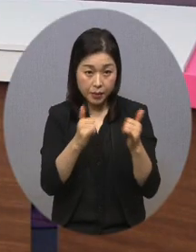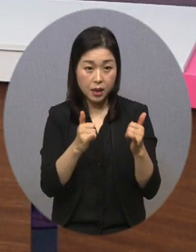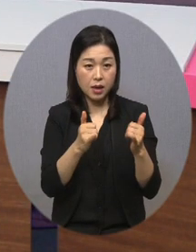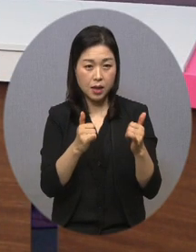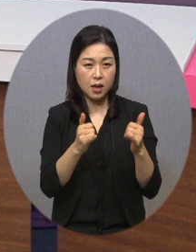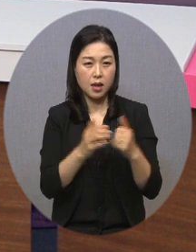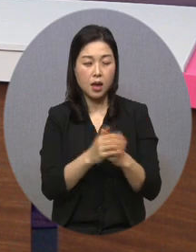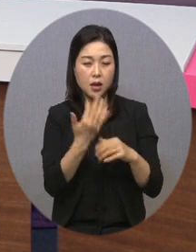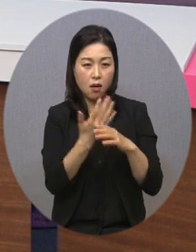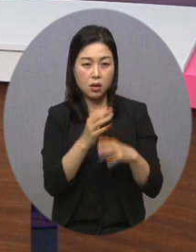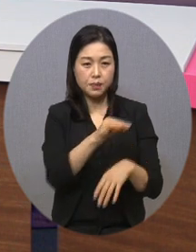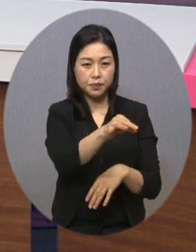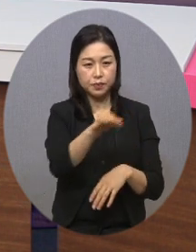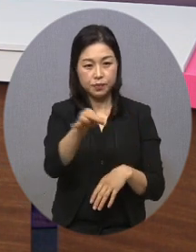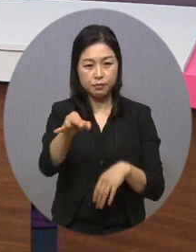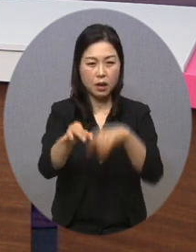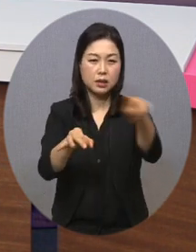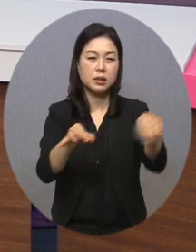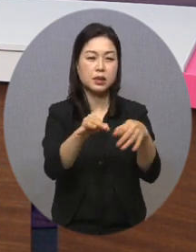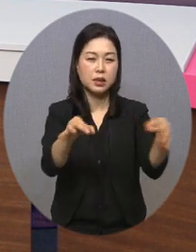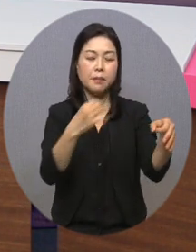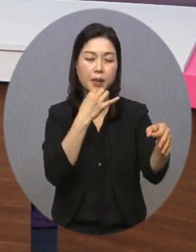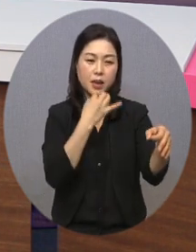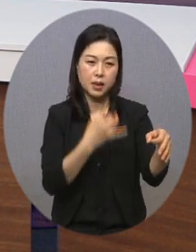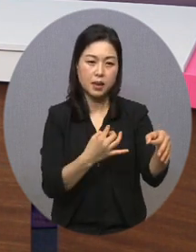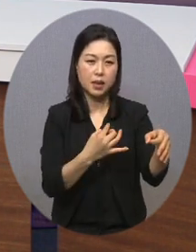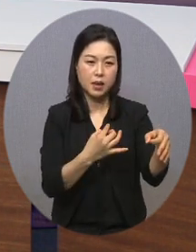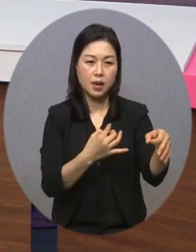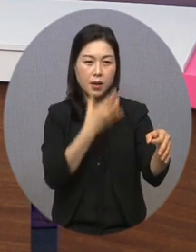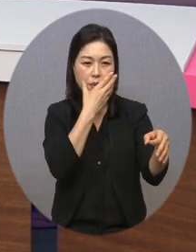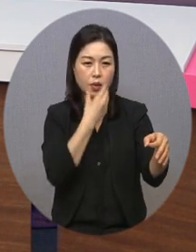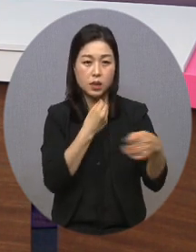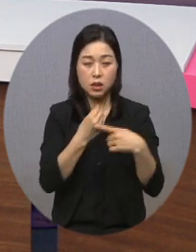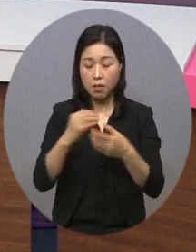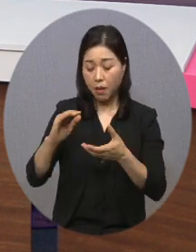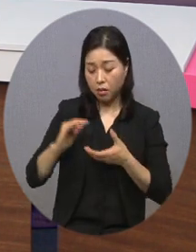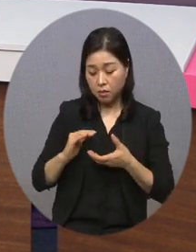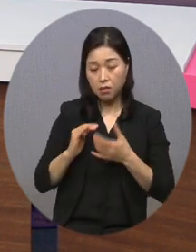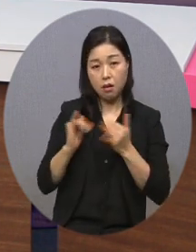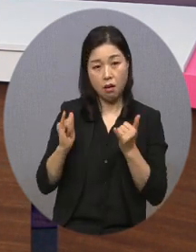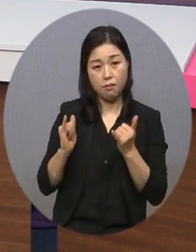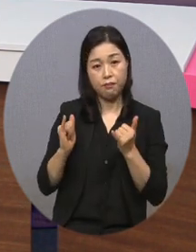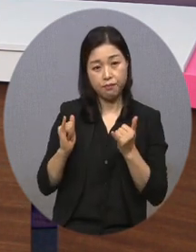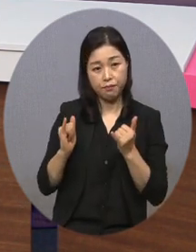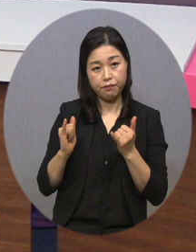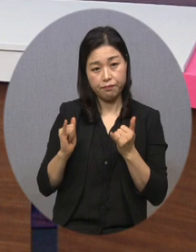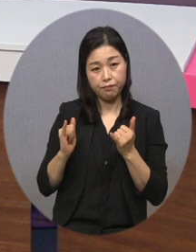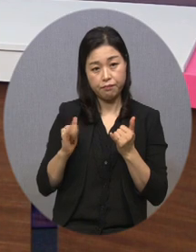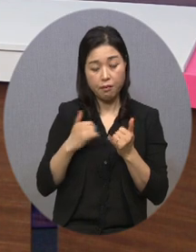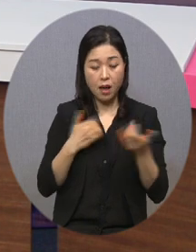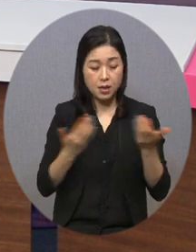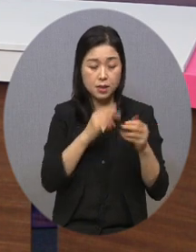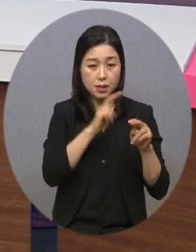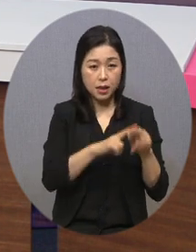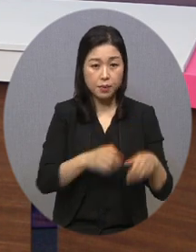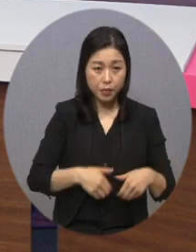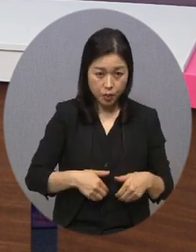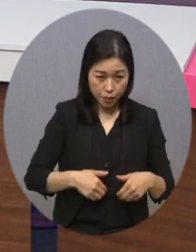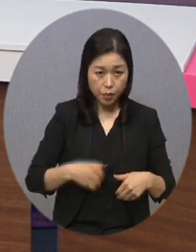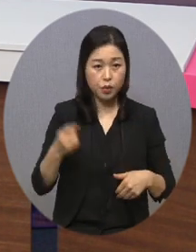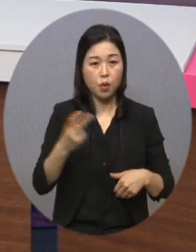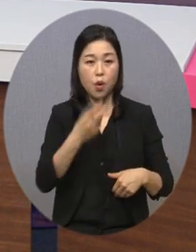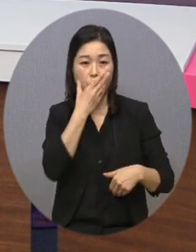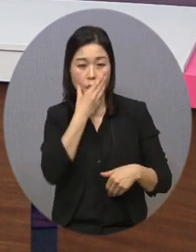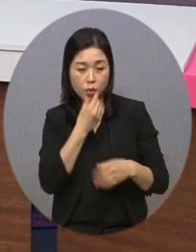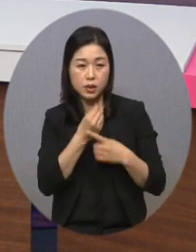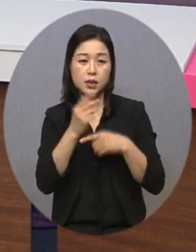현금을 지급하는 방식으로 이루어지다 보니까 복지의 수요자 입장에서는 그분들이 일자리가 필요하고 복지